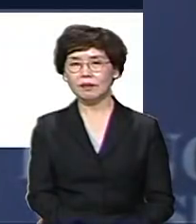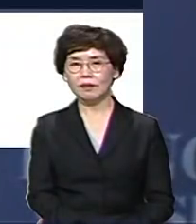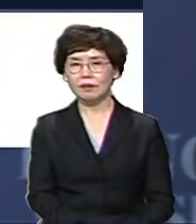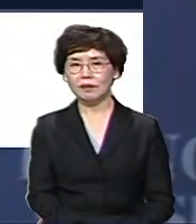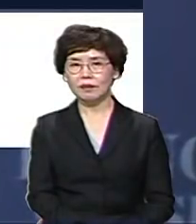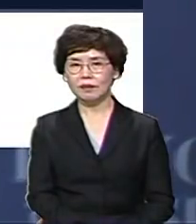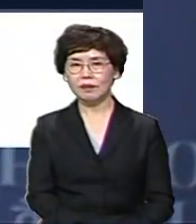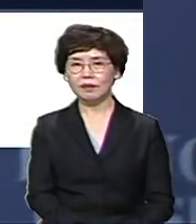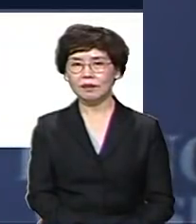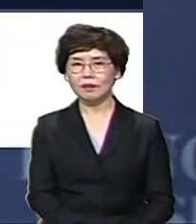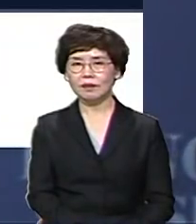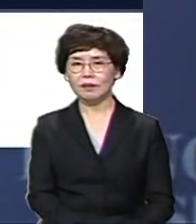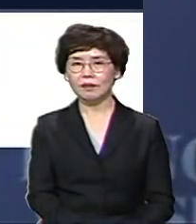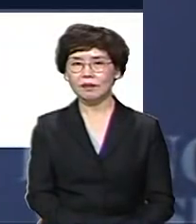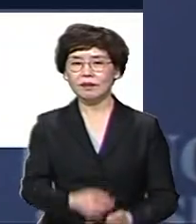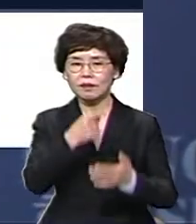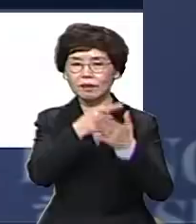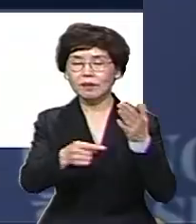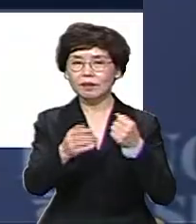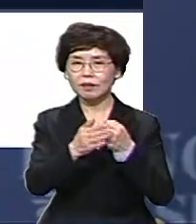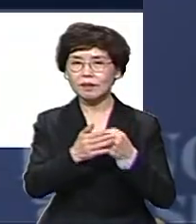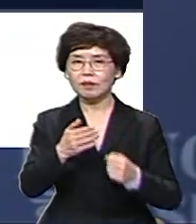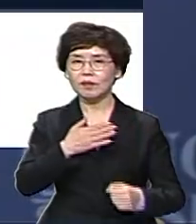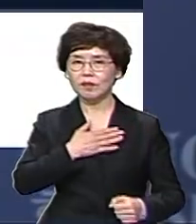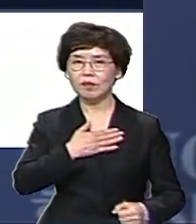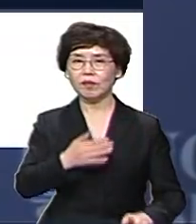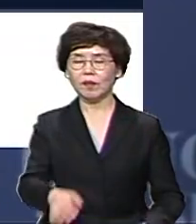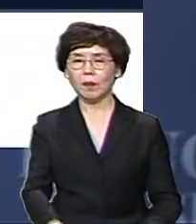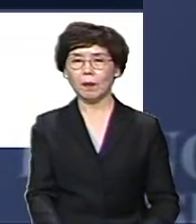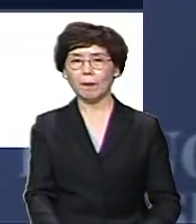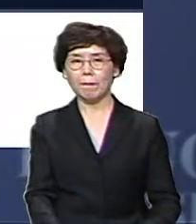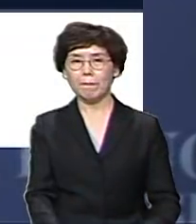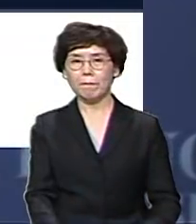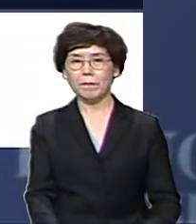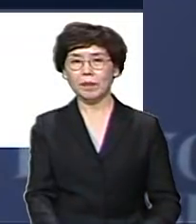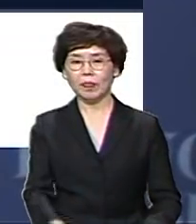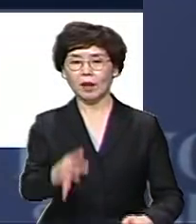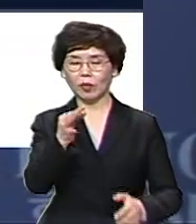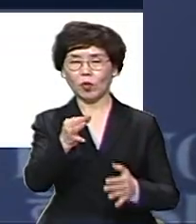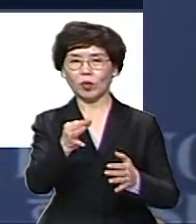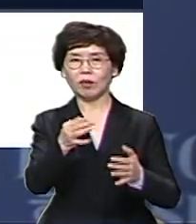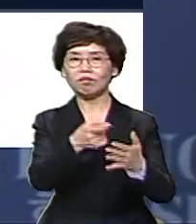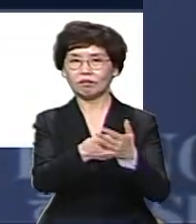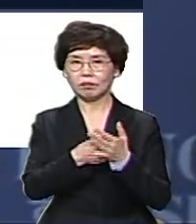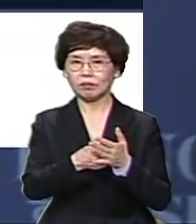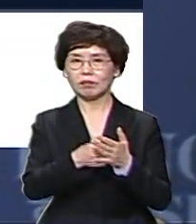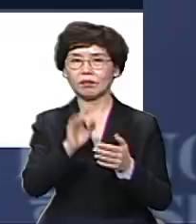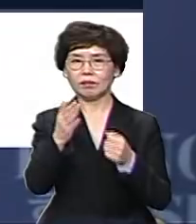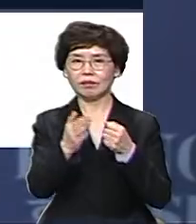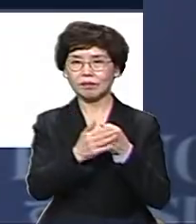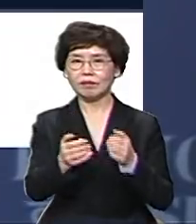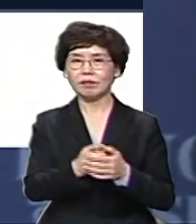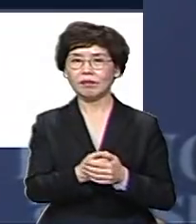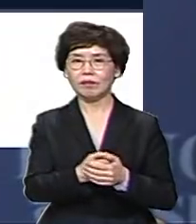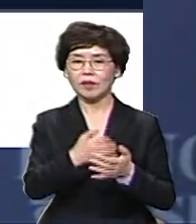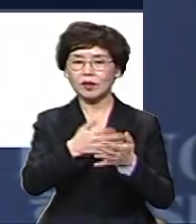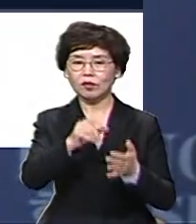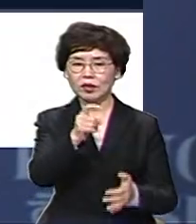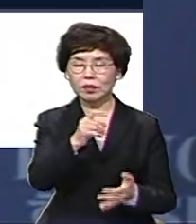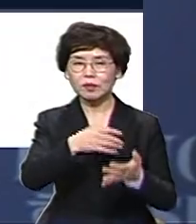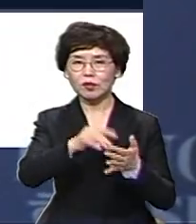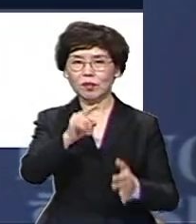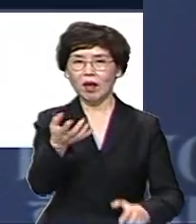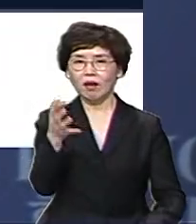보내고 또 군사훈련을 하고 있기 때문에 그것을 지양해야 됩니다. 그렇기 때문에 그런 국가들은